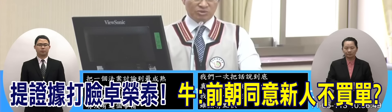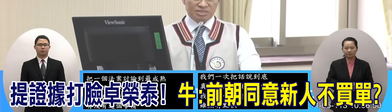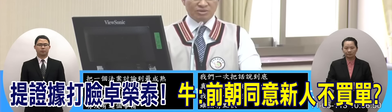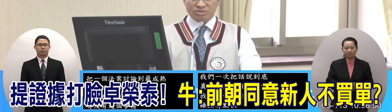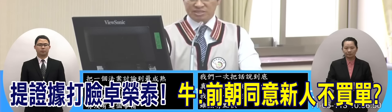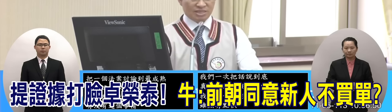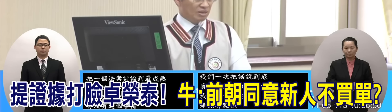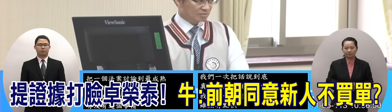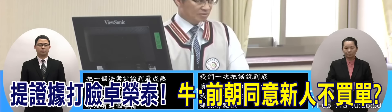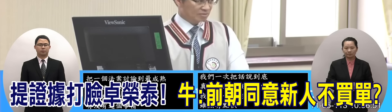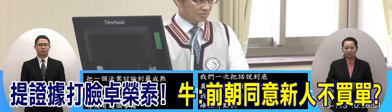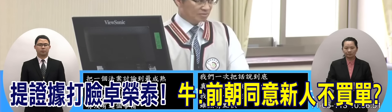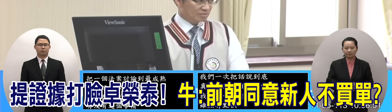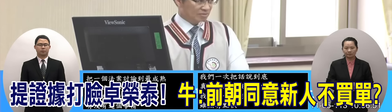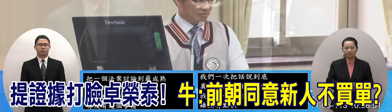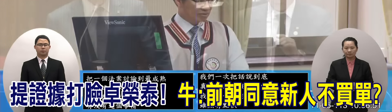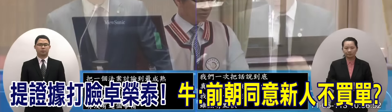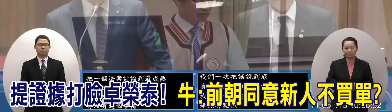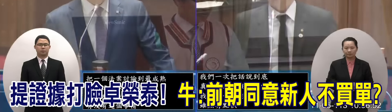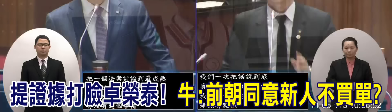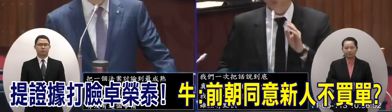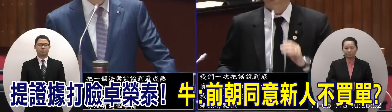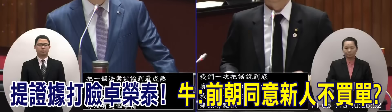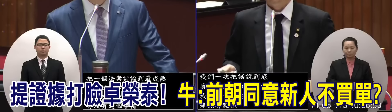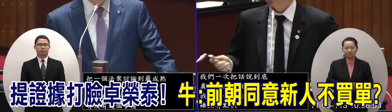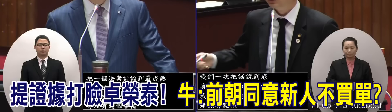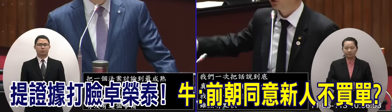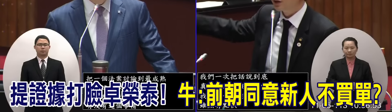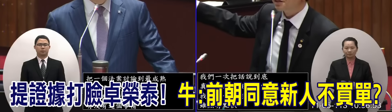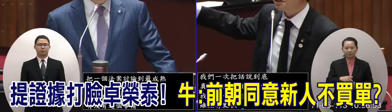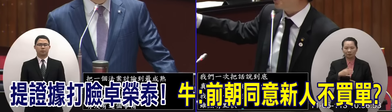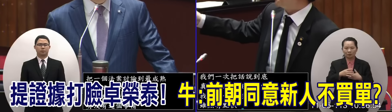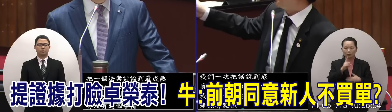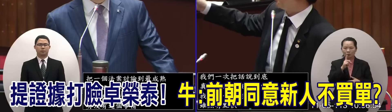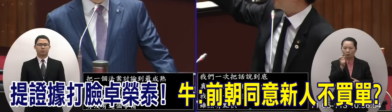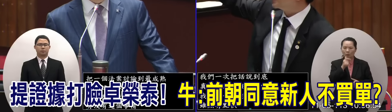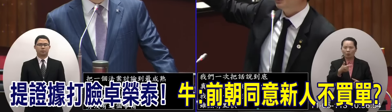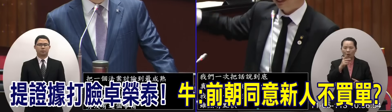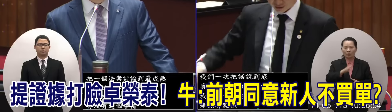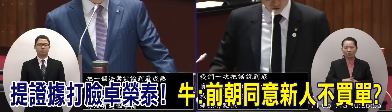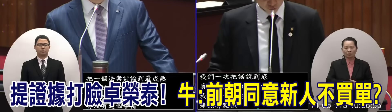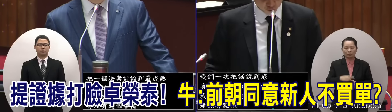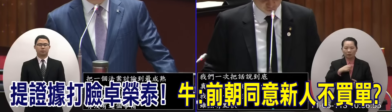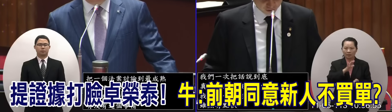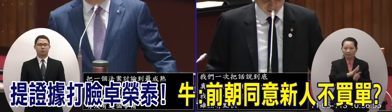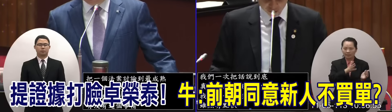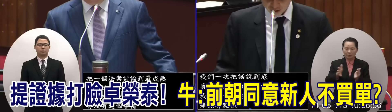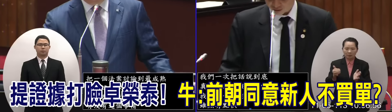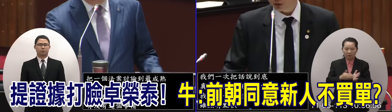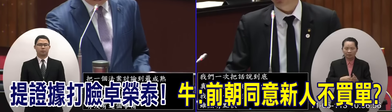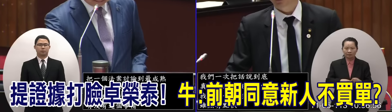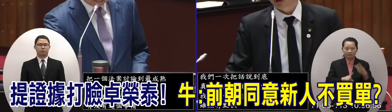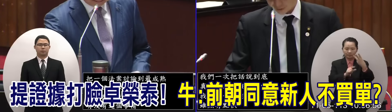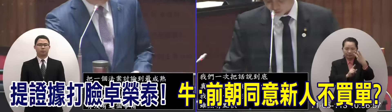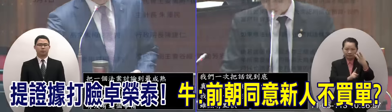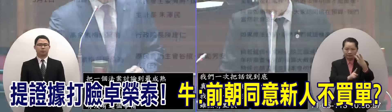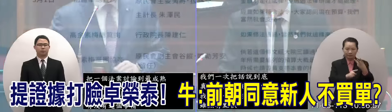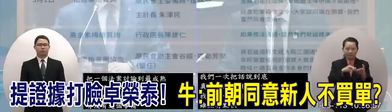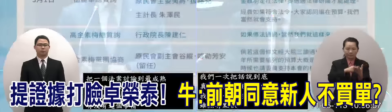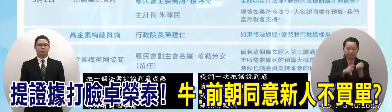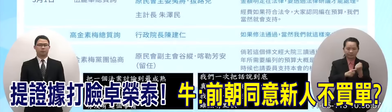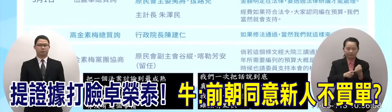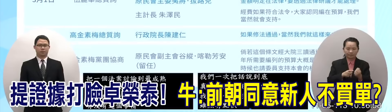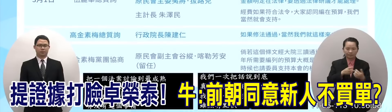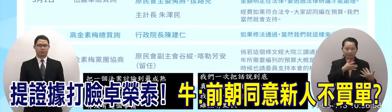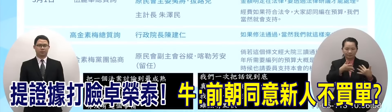本会相关预算。以上报告。 院长，虽然速度有点快，没关系，我帮你整理好。好， 这个时序，3月1号，这个吴立华委员的总咨询